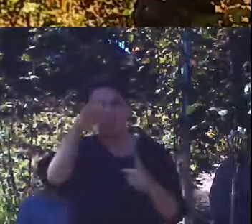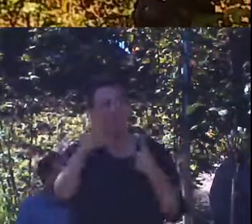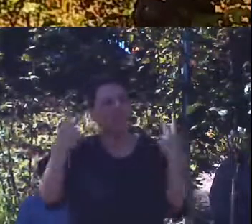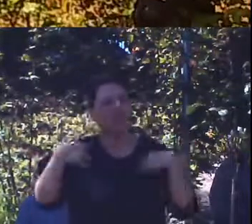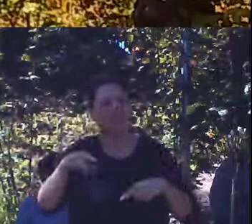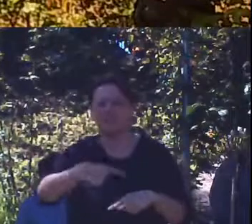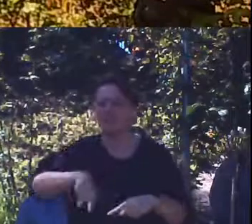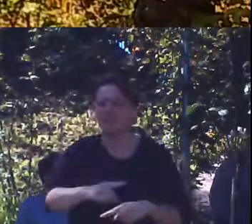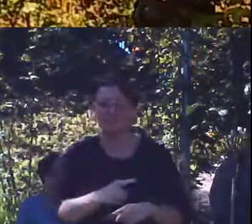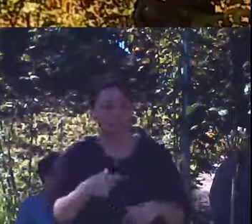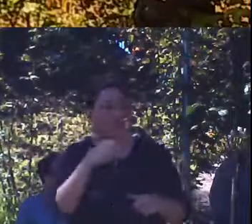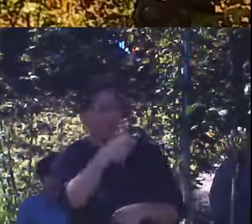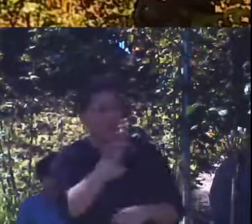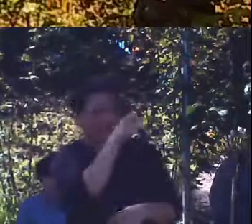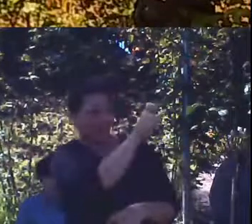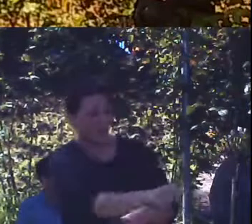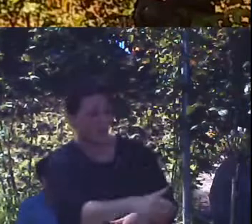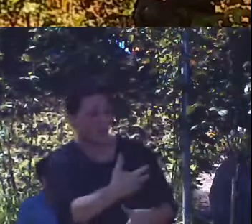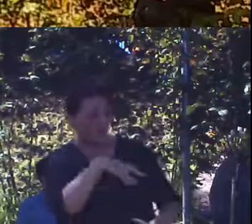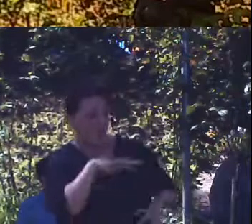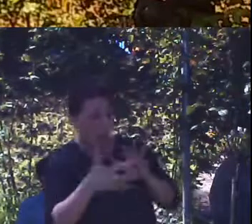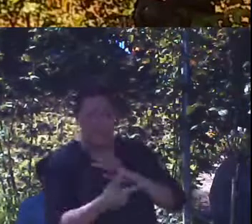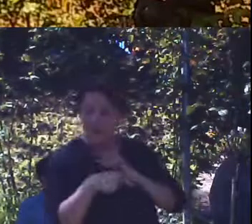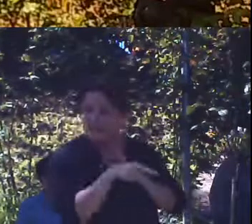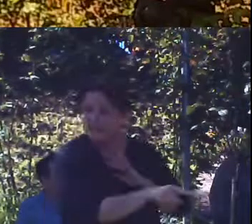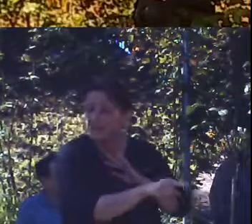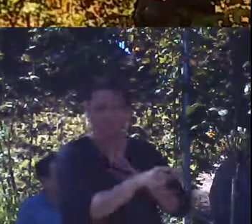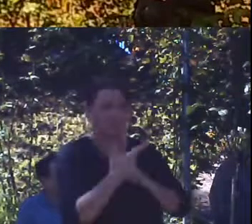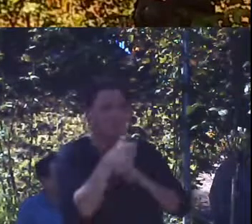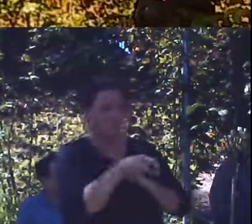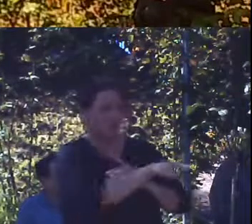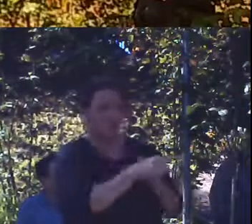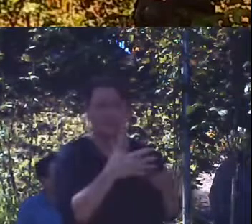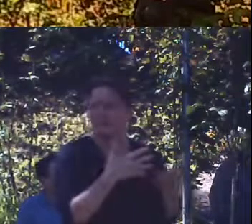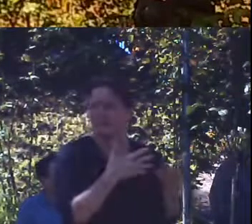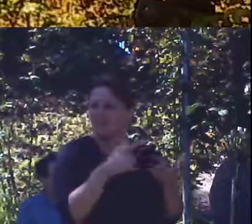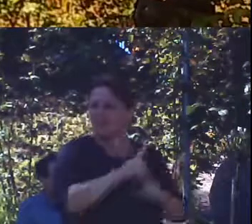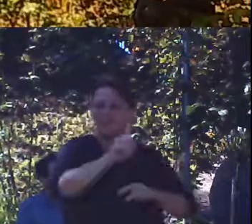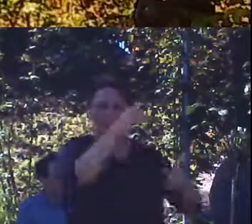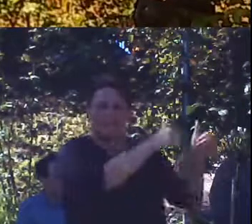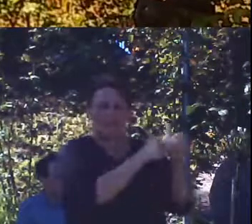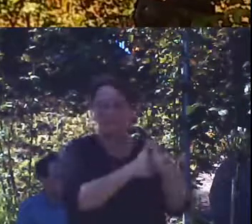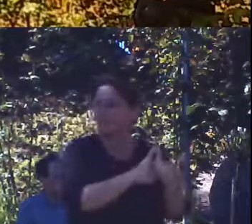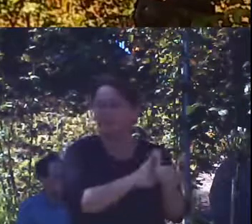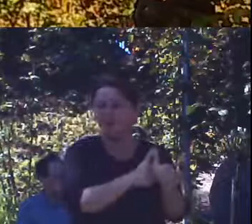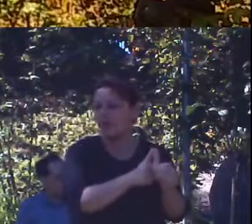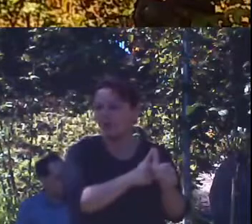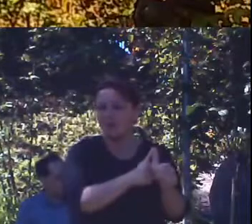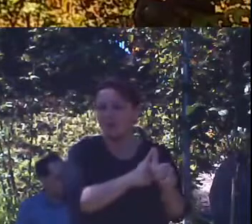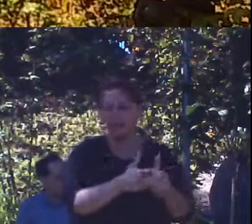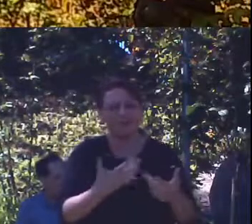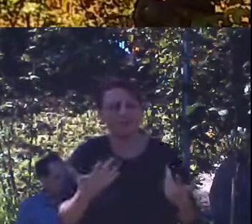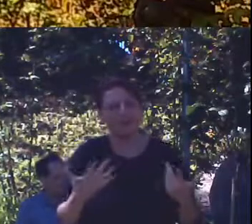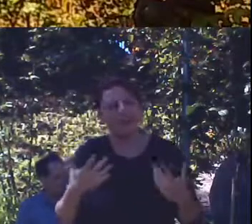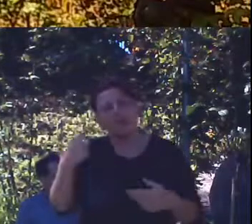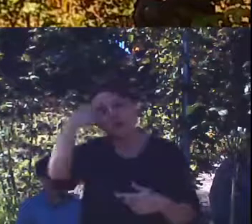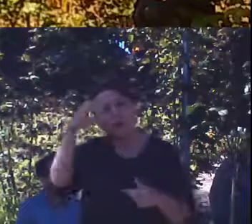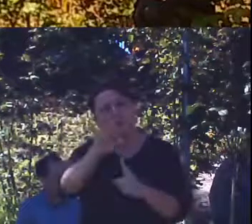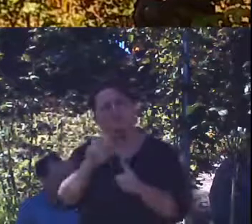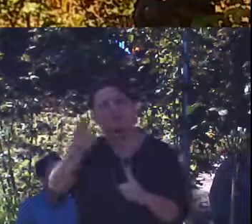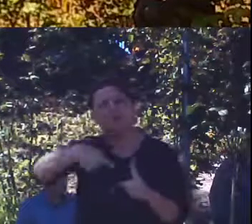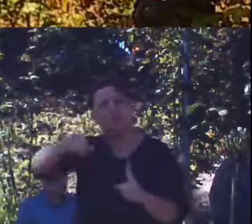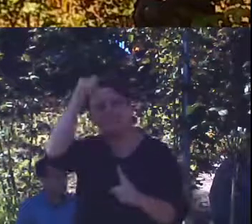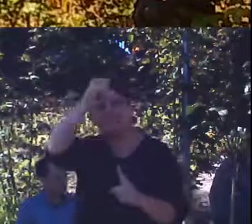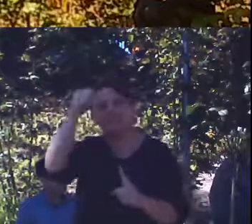a dio ma il giusto allo stesso sguardo misericordioso di dio per dirla con la